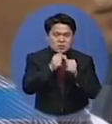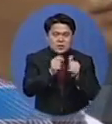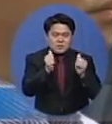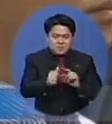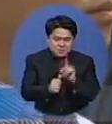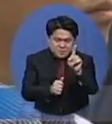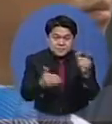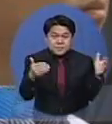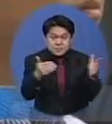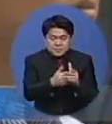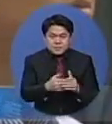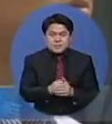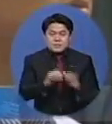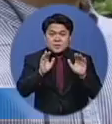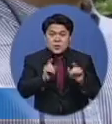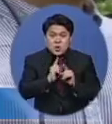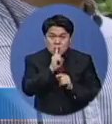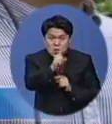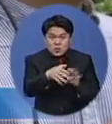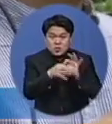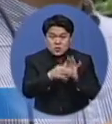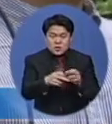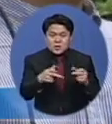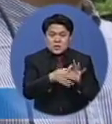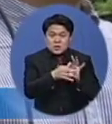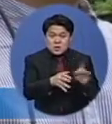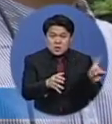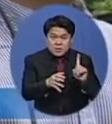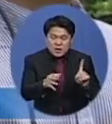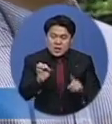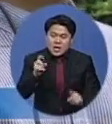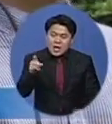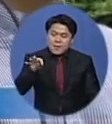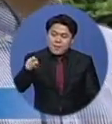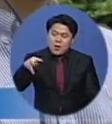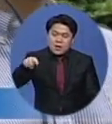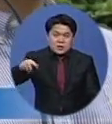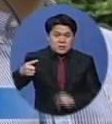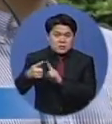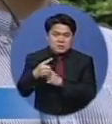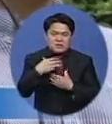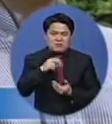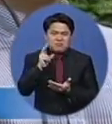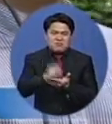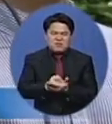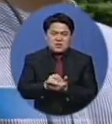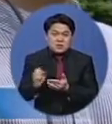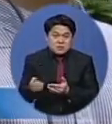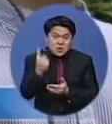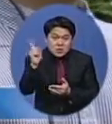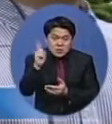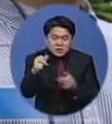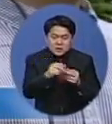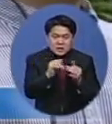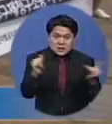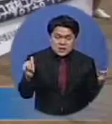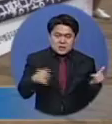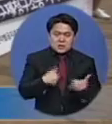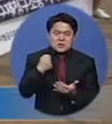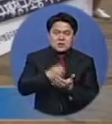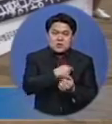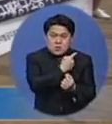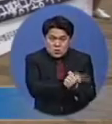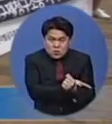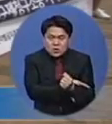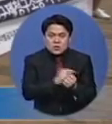접수했습니다. 이번 소송과 관련해 장애계는 에버랜드가 안전상의 문제만을 이유로 장애인의